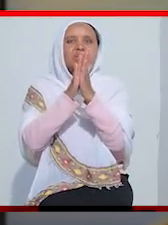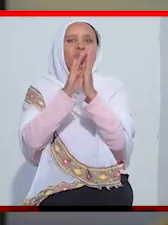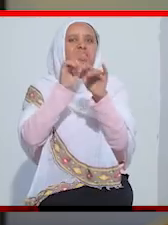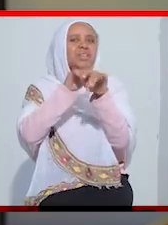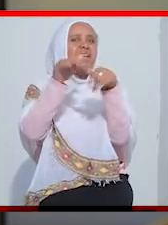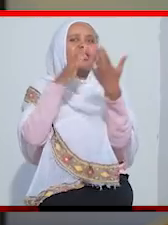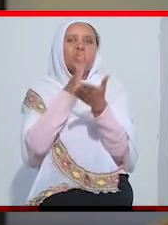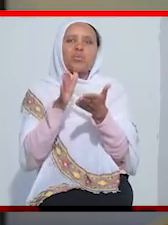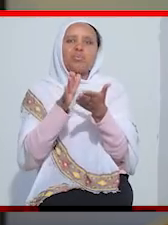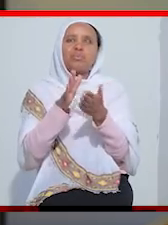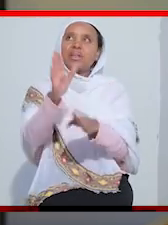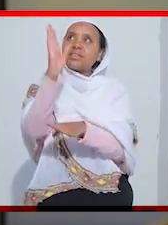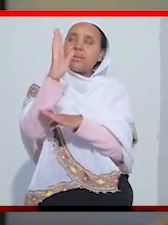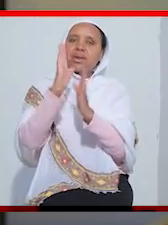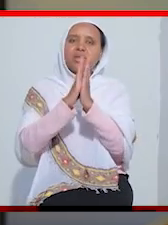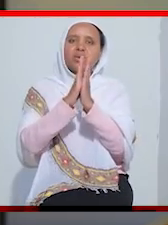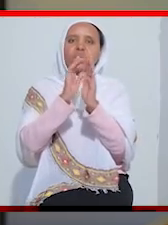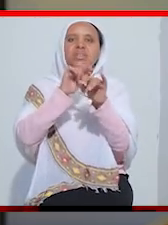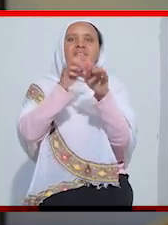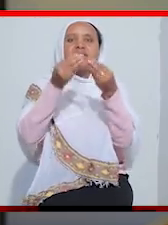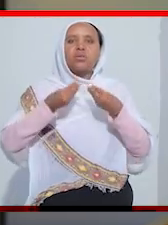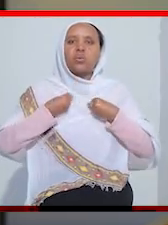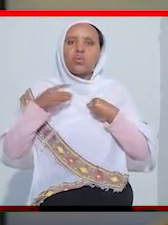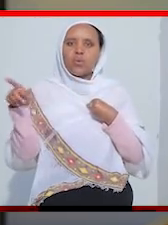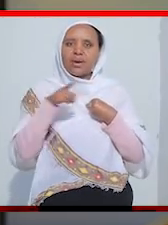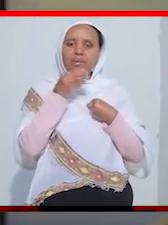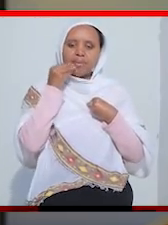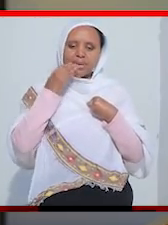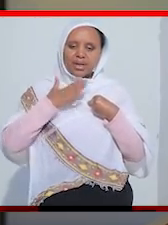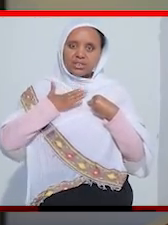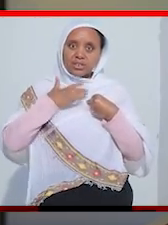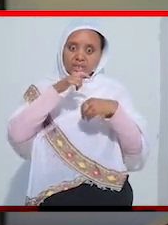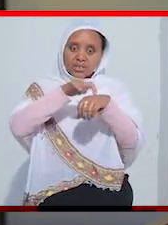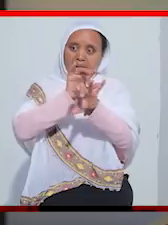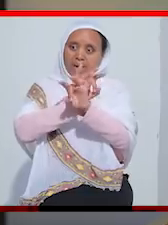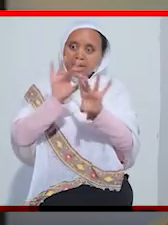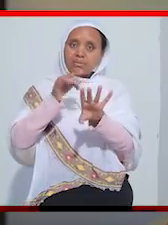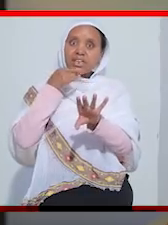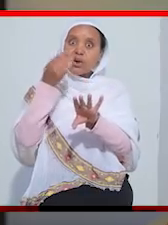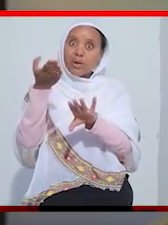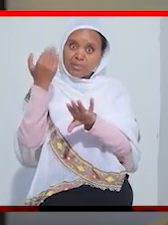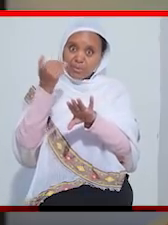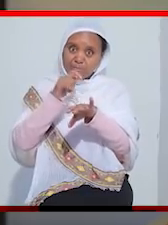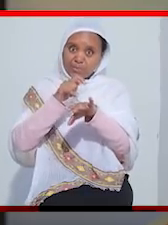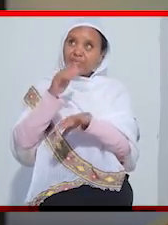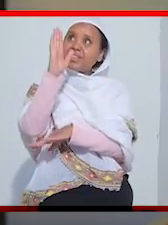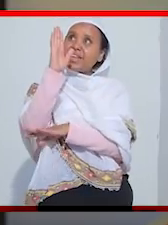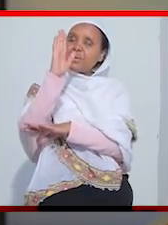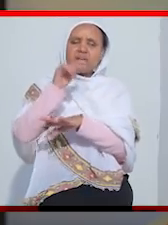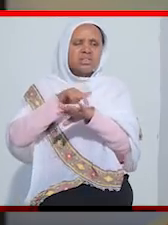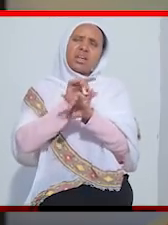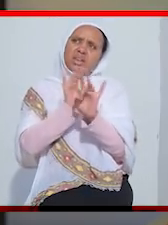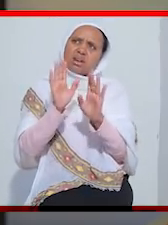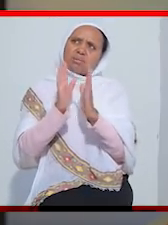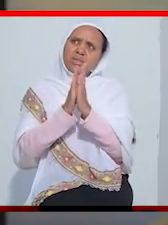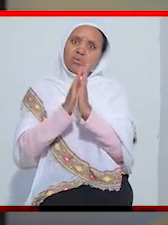እንጂ አሁንም ጊዜ አግኝቶም ለጸሎት ጊዜ አልሰጠውም። እግዚአብሔር ለጸሎት ጊዜ ሰጥቶን ከሆነ በቤታችን ሆነ ጊዜ የለኝም ስንለው